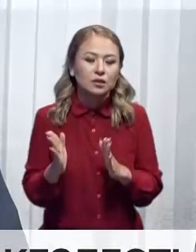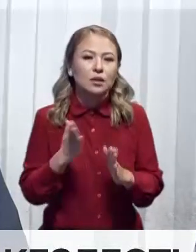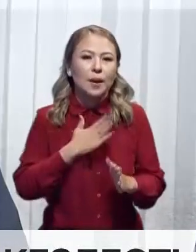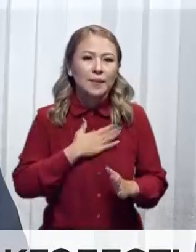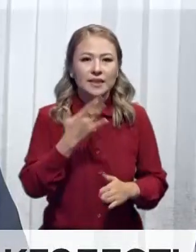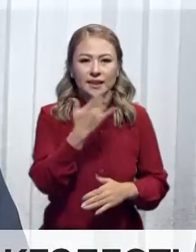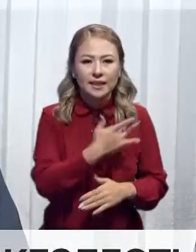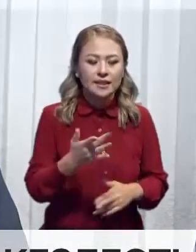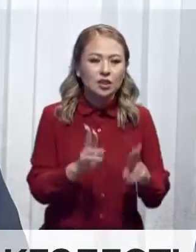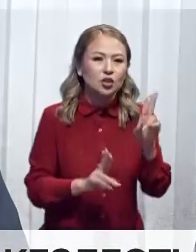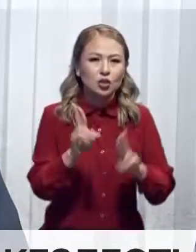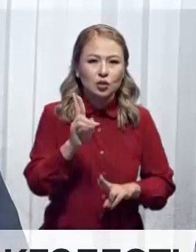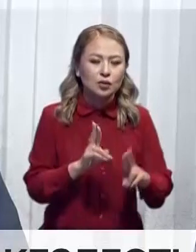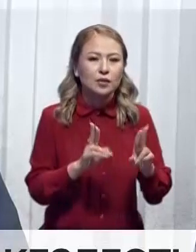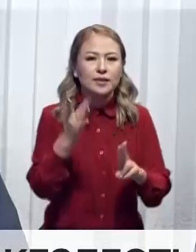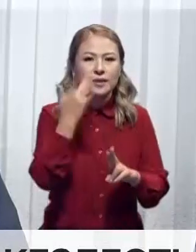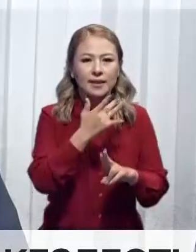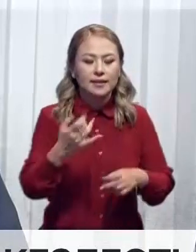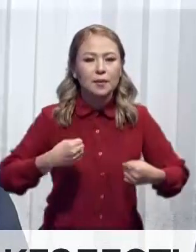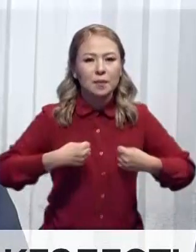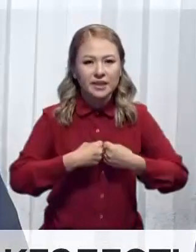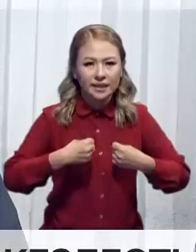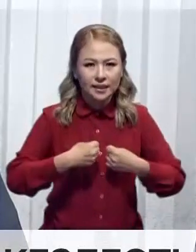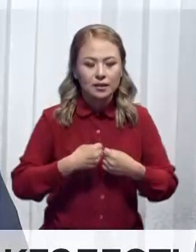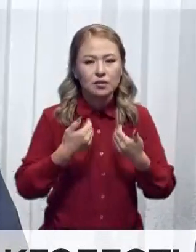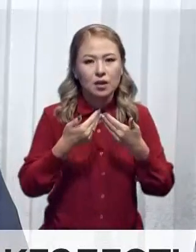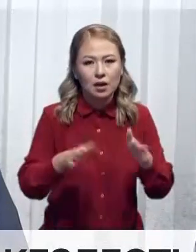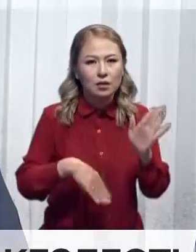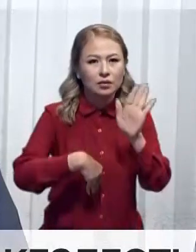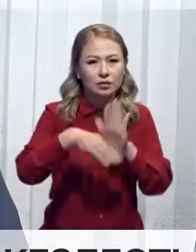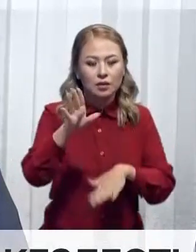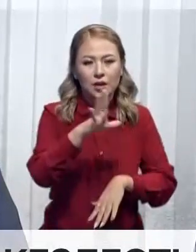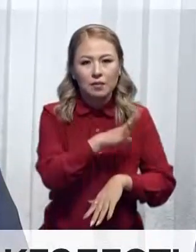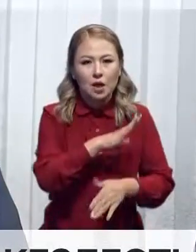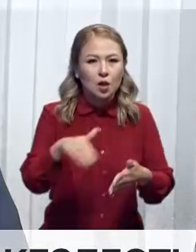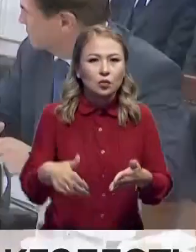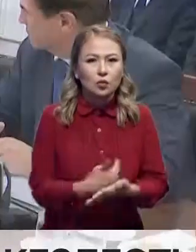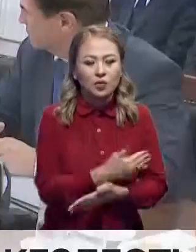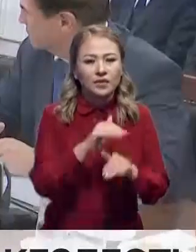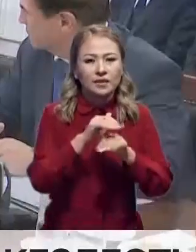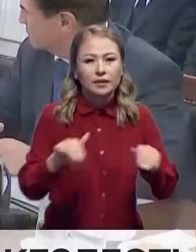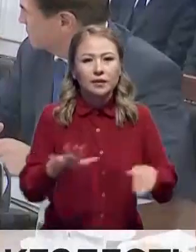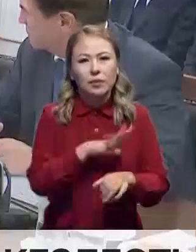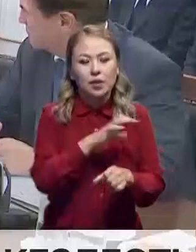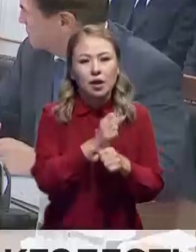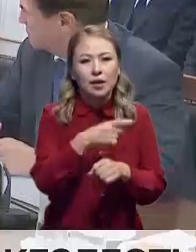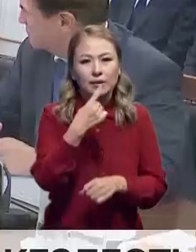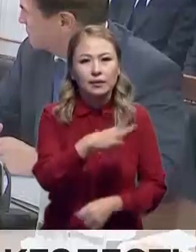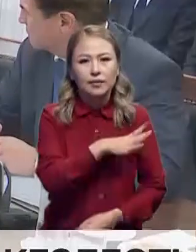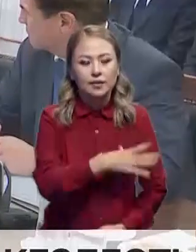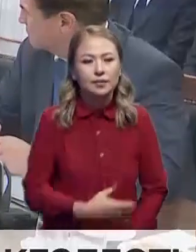біздің саяси жүйемізде саяси бәсекелестік артып, бір жаңа деңгейге шықты деп айта аламыз.